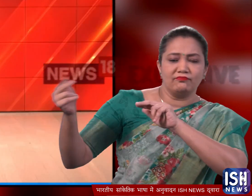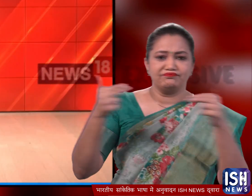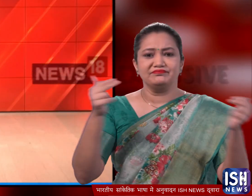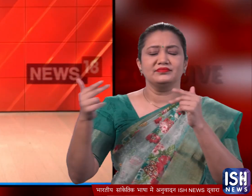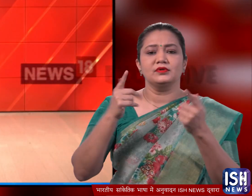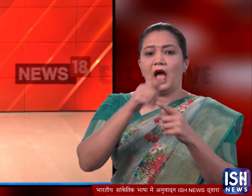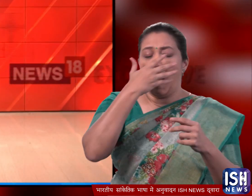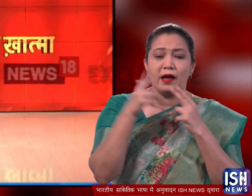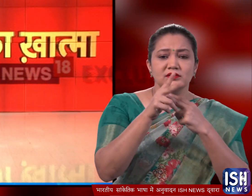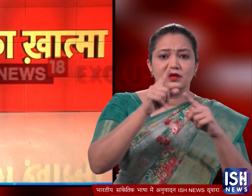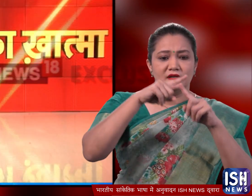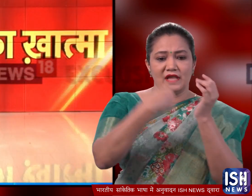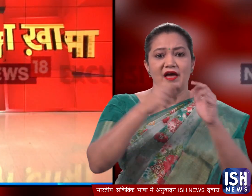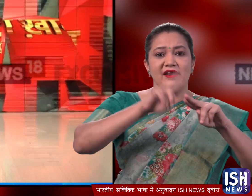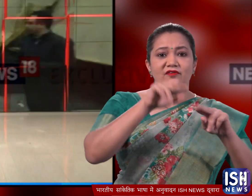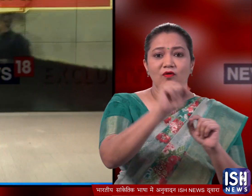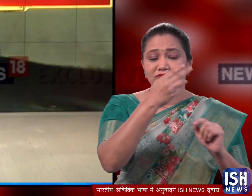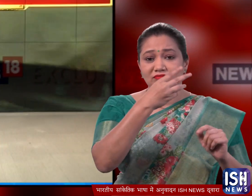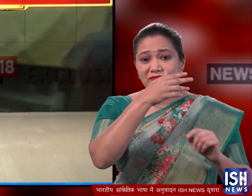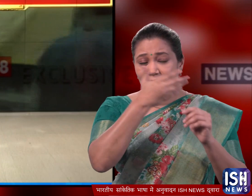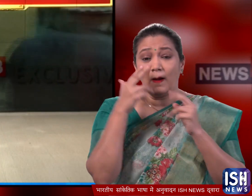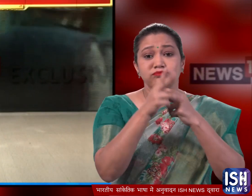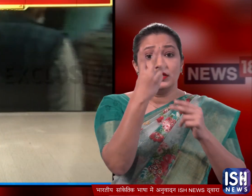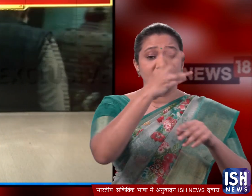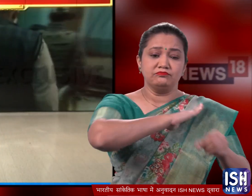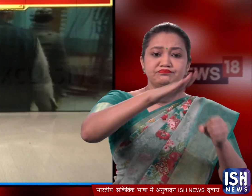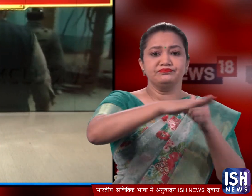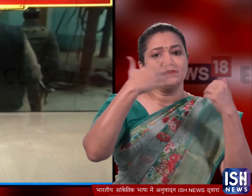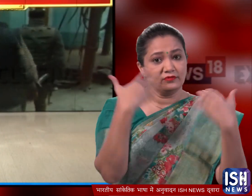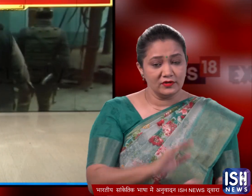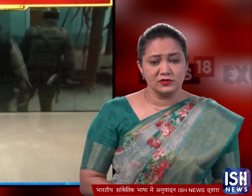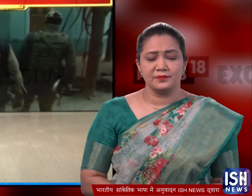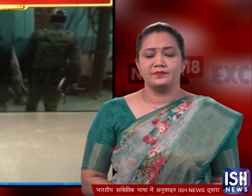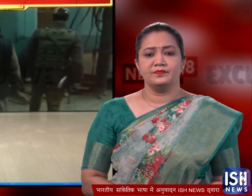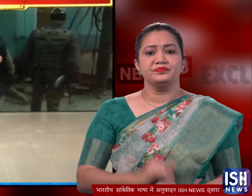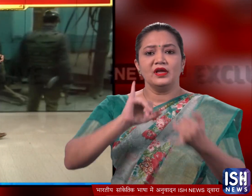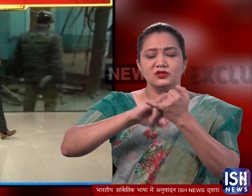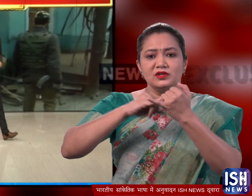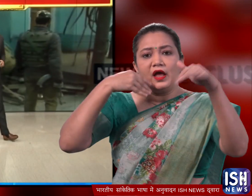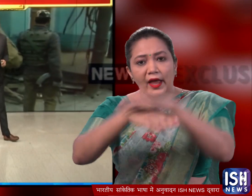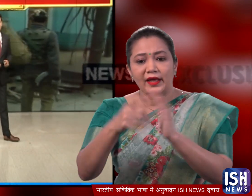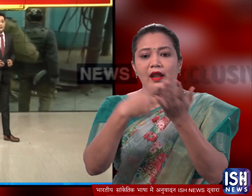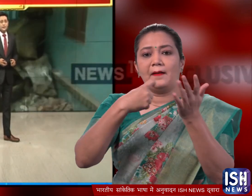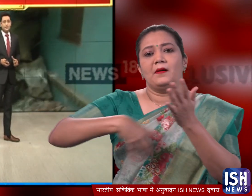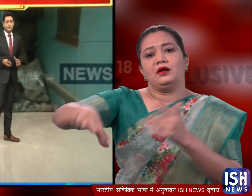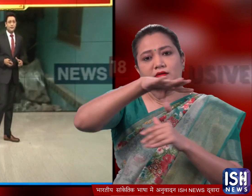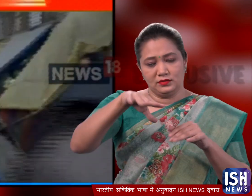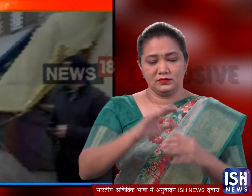ने आतंकी संगठन टीआरएफ के 3 आतंकियों को मार गिराया। आतंकियों के साथ यह मुठभेड़ श्रीनगर के रामबाग इलाके